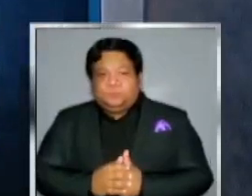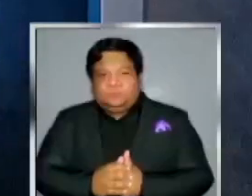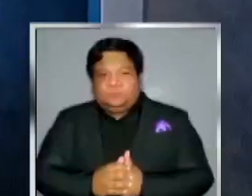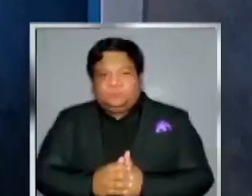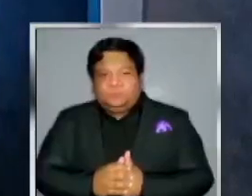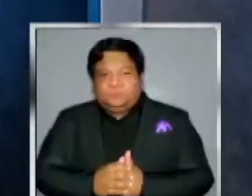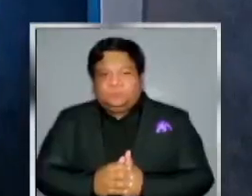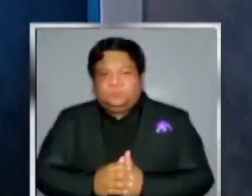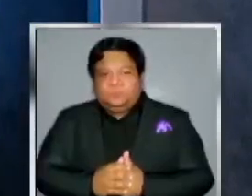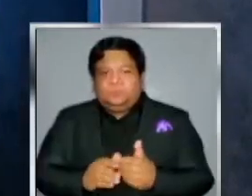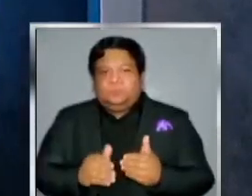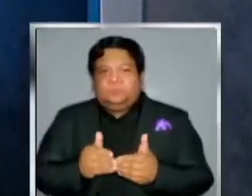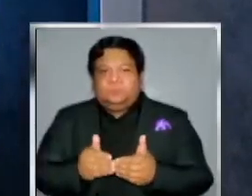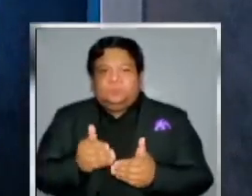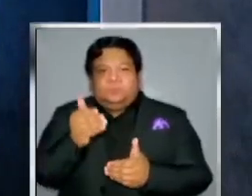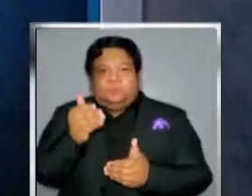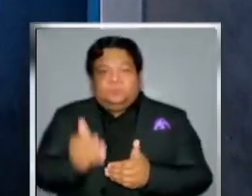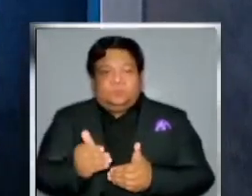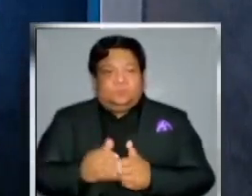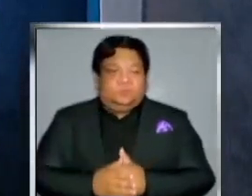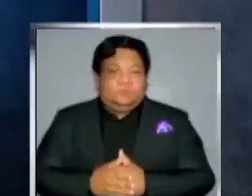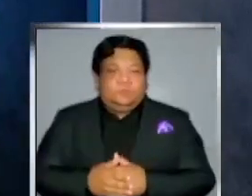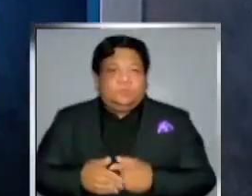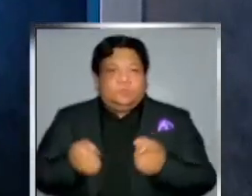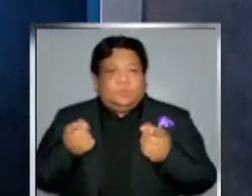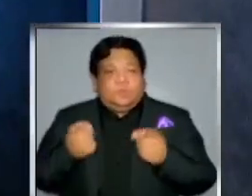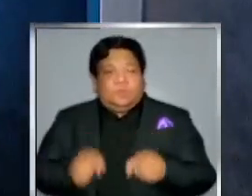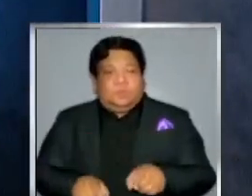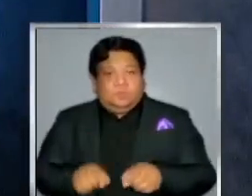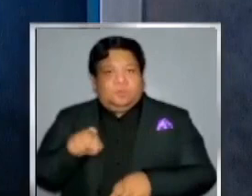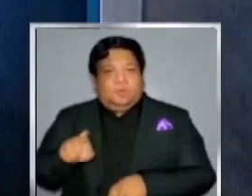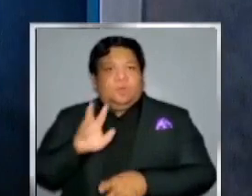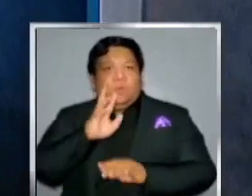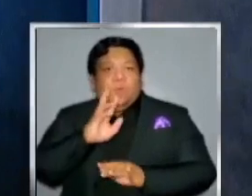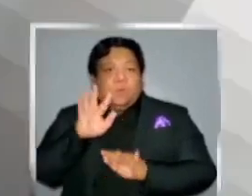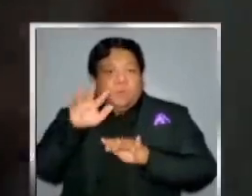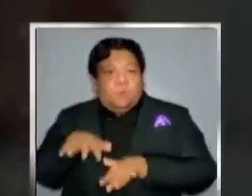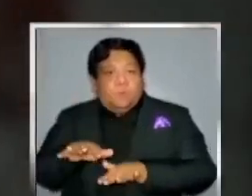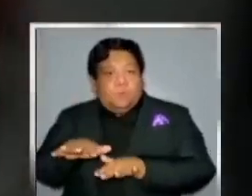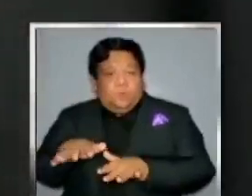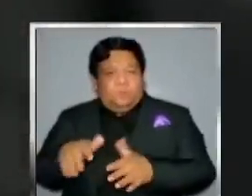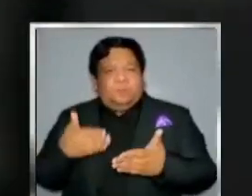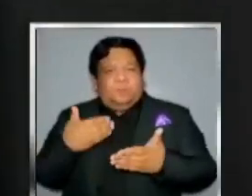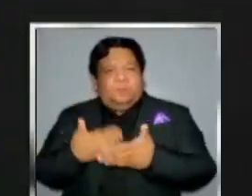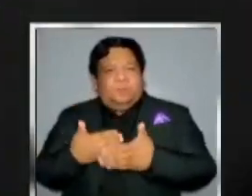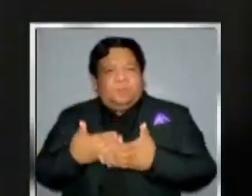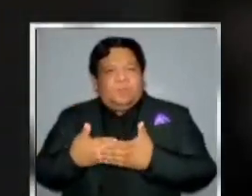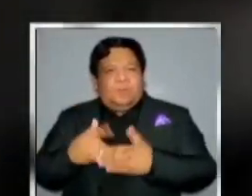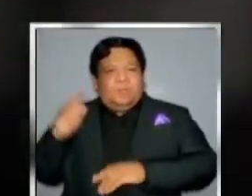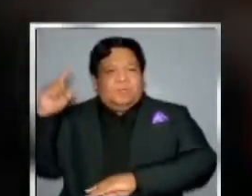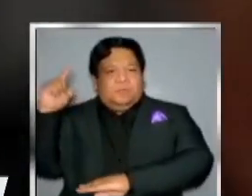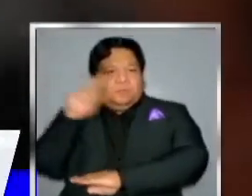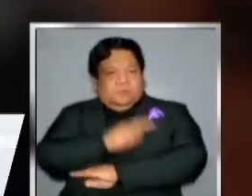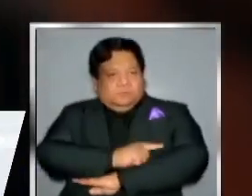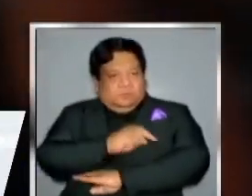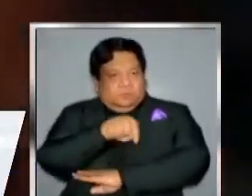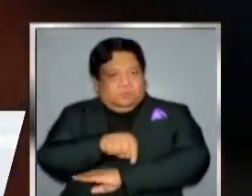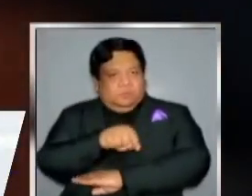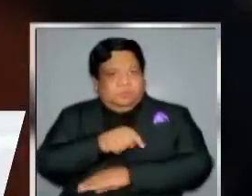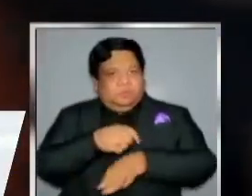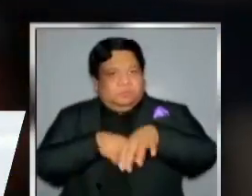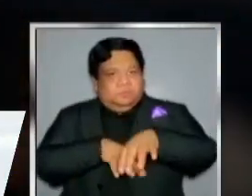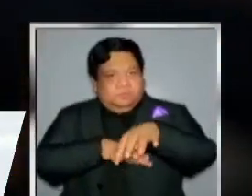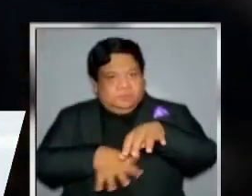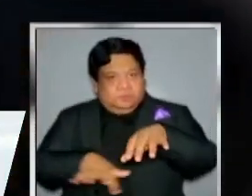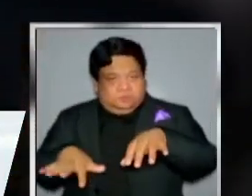Tumagilid ang isang barko sa dagat malapit sa Lagindingan, Misamis Oriental. Ligtas naman ang 448 na pasahero ng